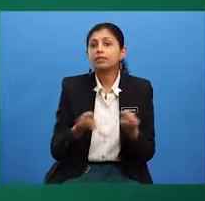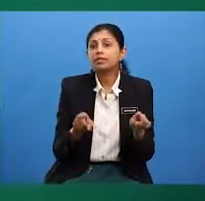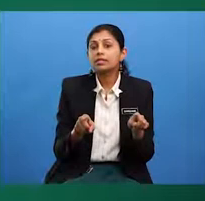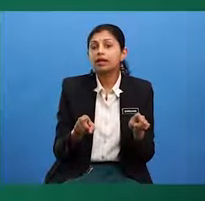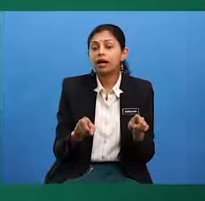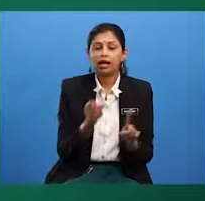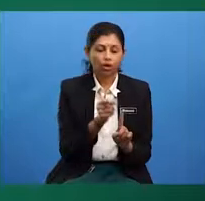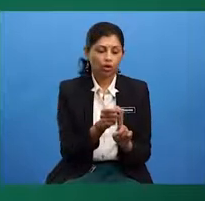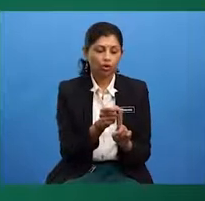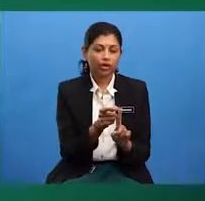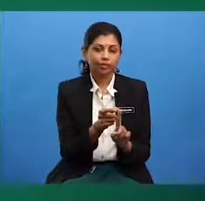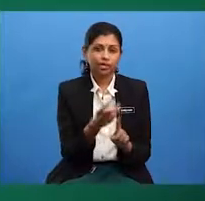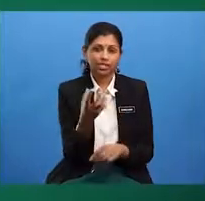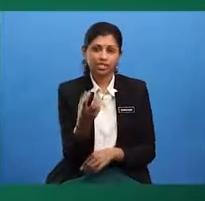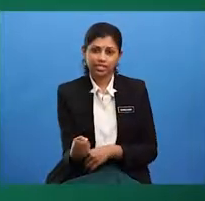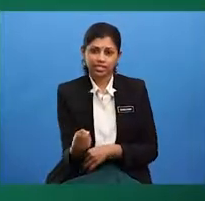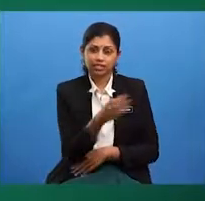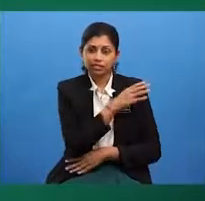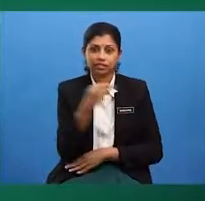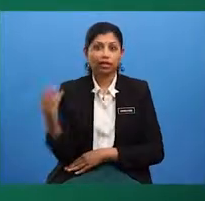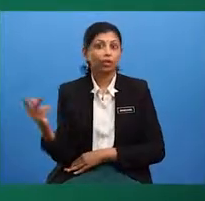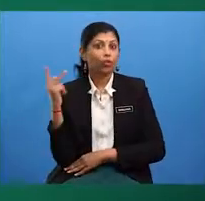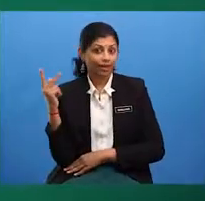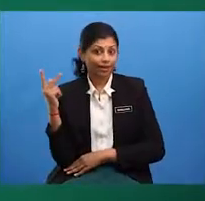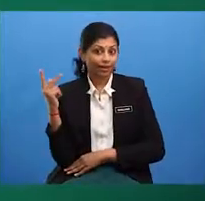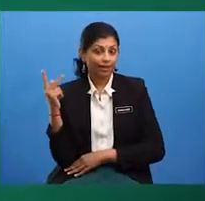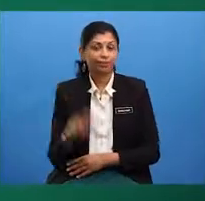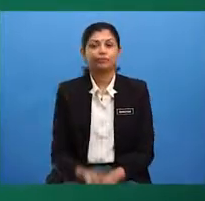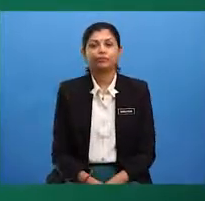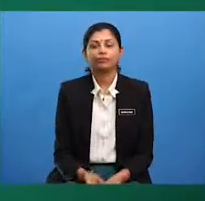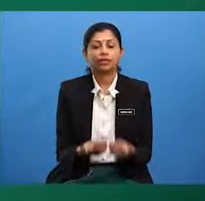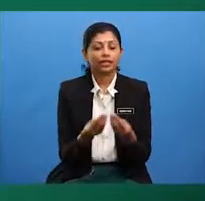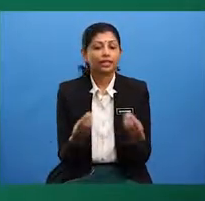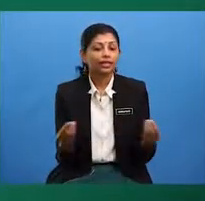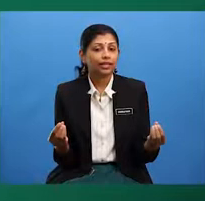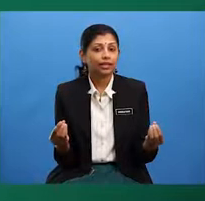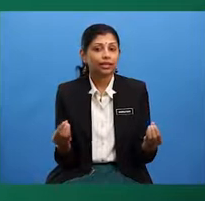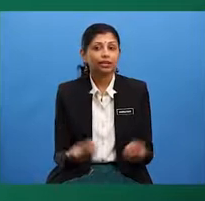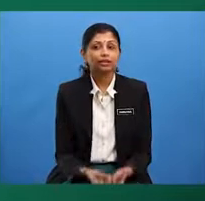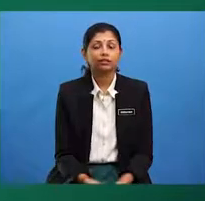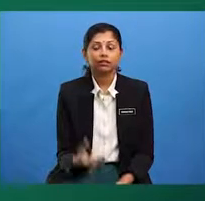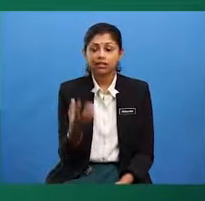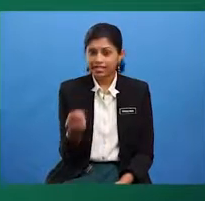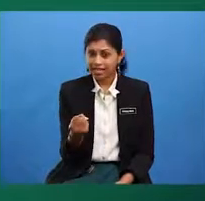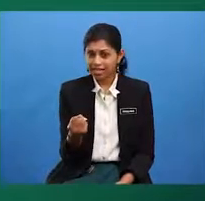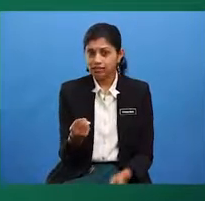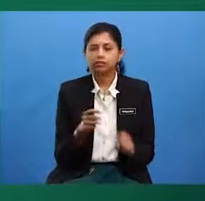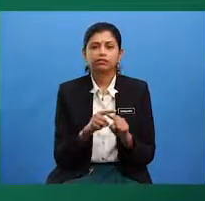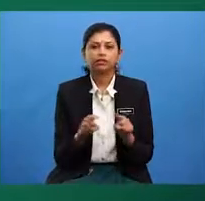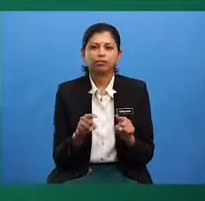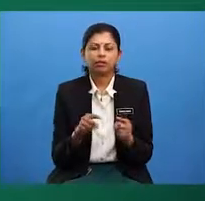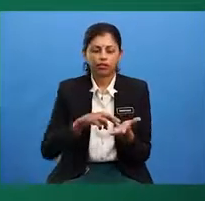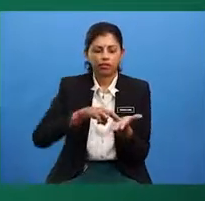bahan logam bersifat keras dan kuat, manakala bahan tanah pula bersifat keras tetapi